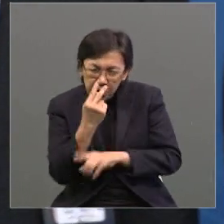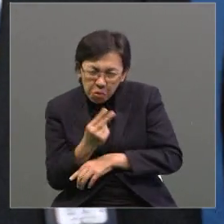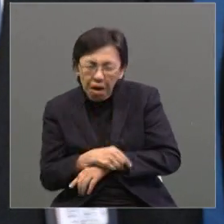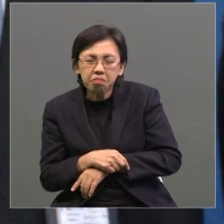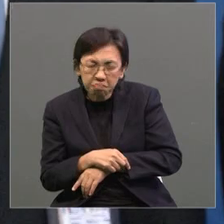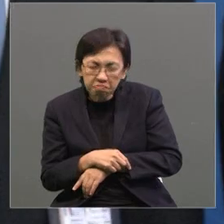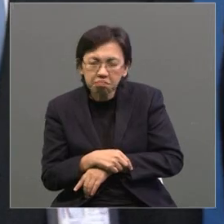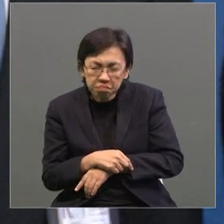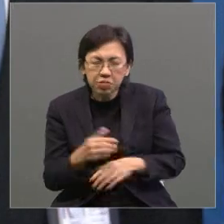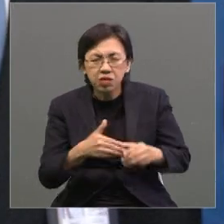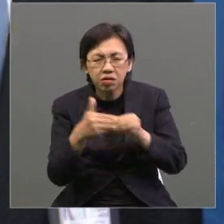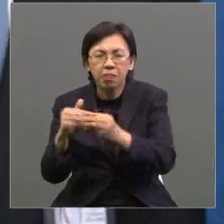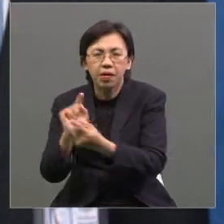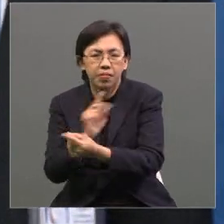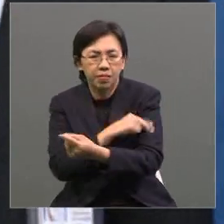ต้องส่ง